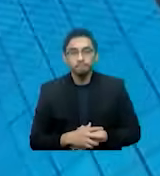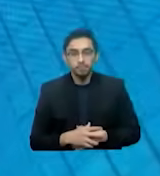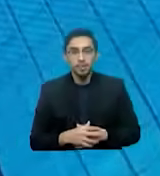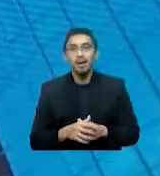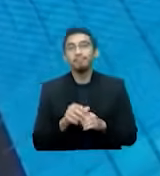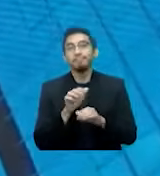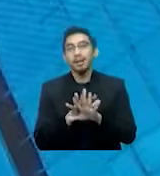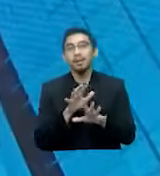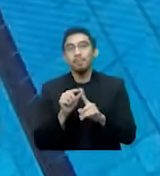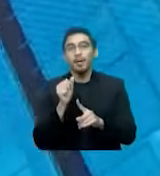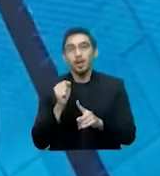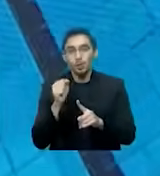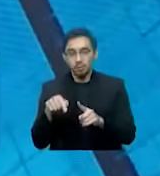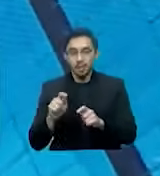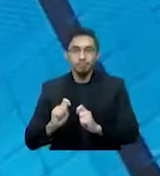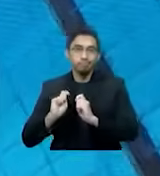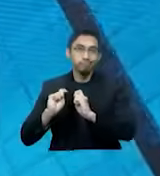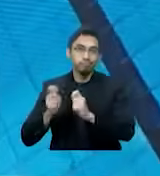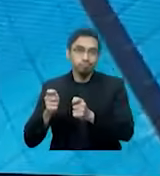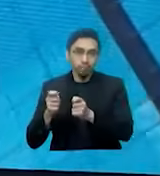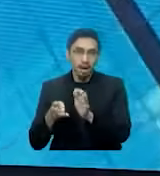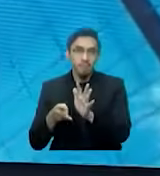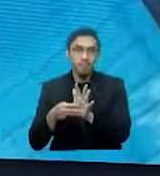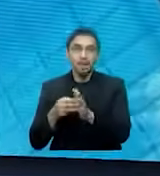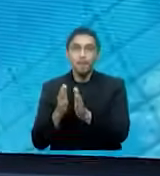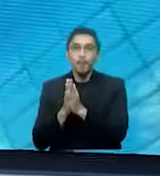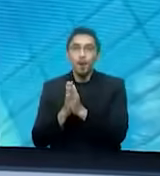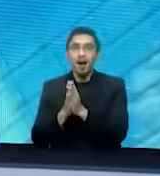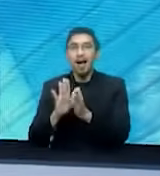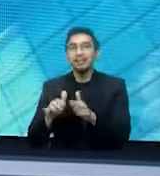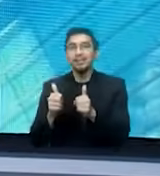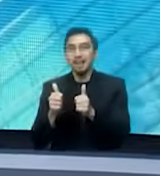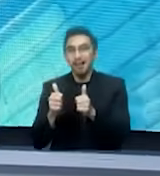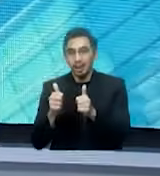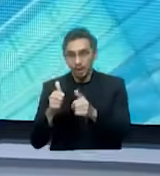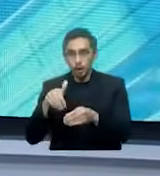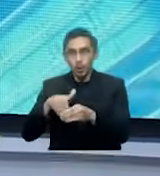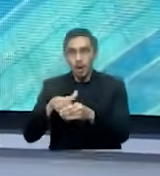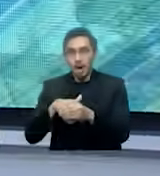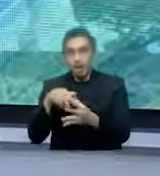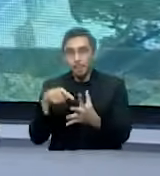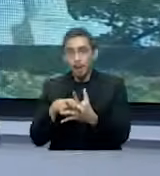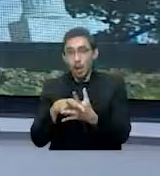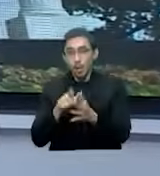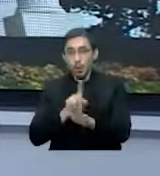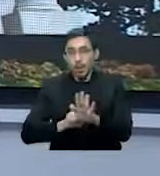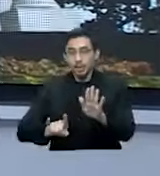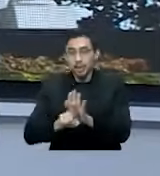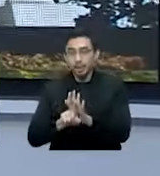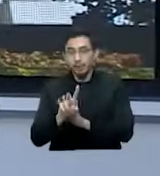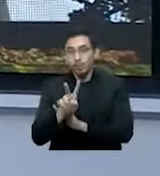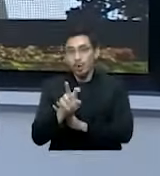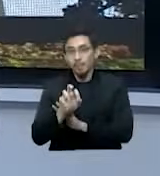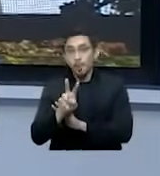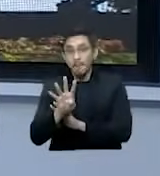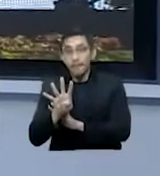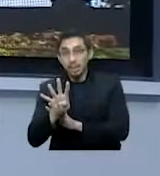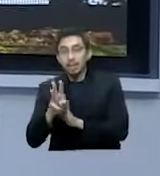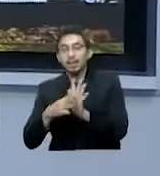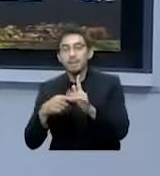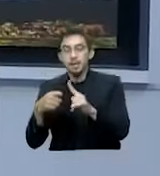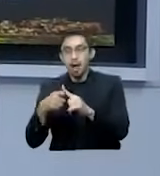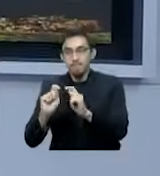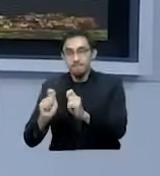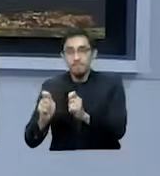Partai Perindo resmi mengajukan sengketa permohonan hasil suara pemilu legislatif 2024 ke Mahkamah